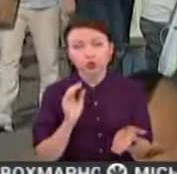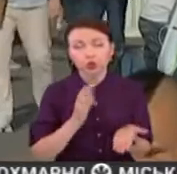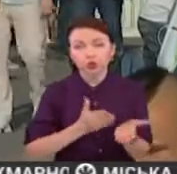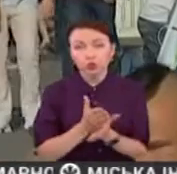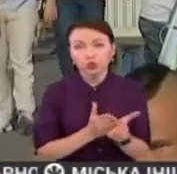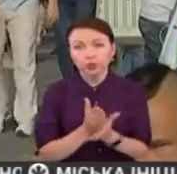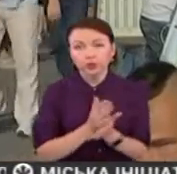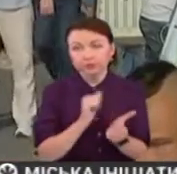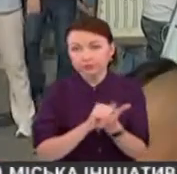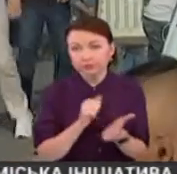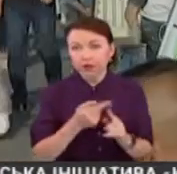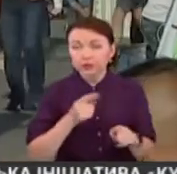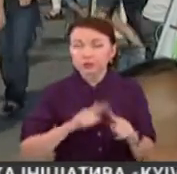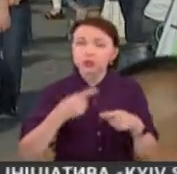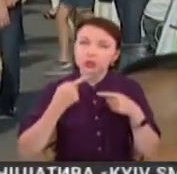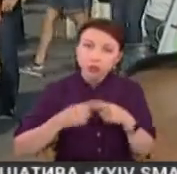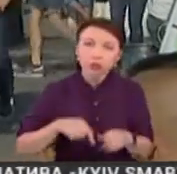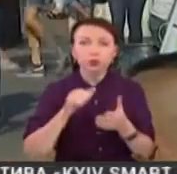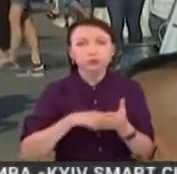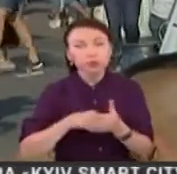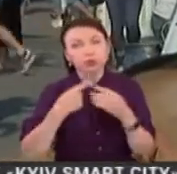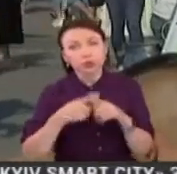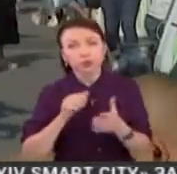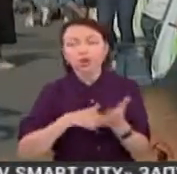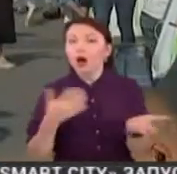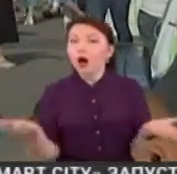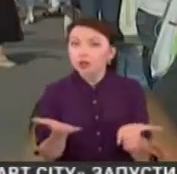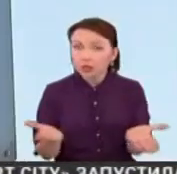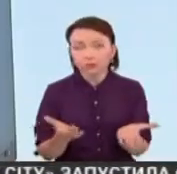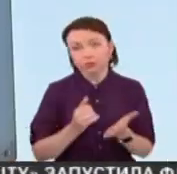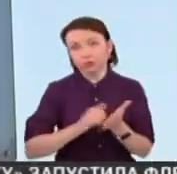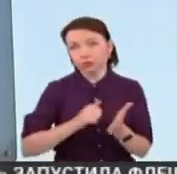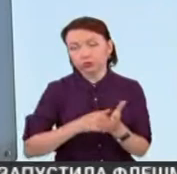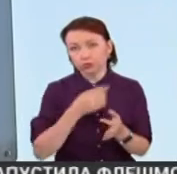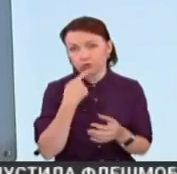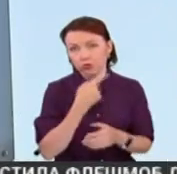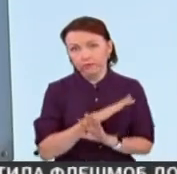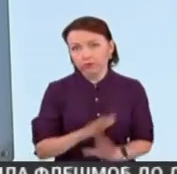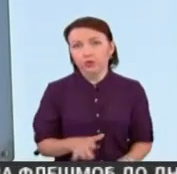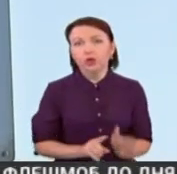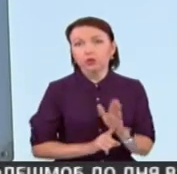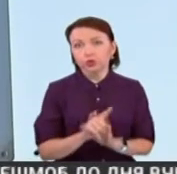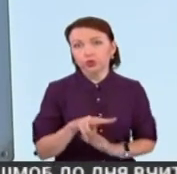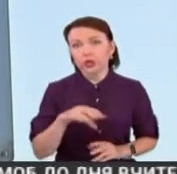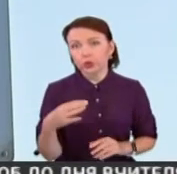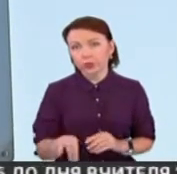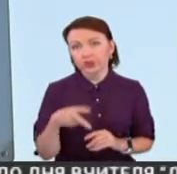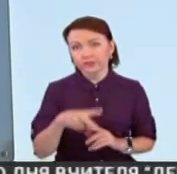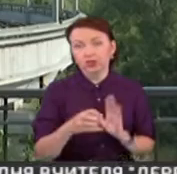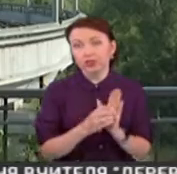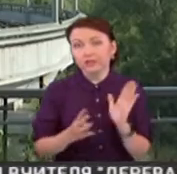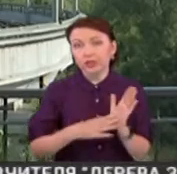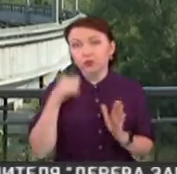що все це через технічні причини, а от саме які не уточнюють. Починаючи із лютого 2019